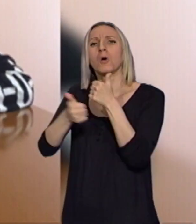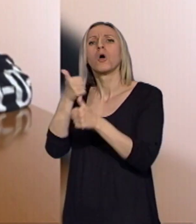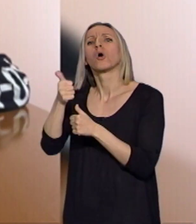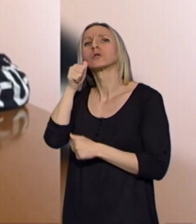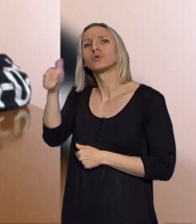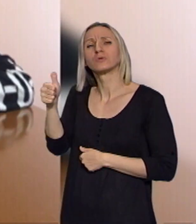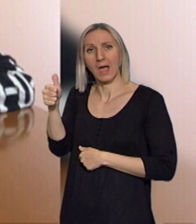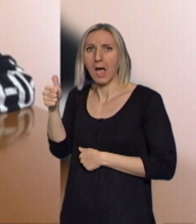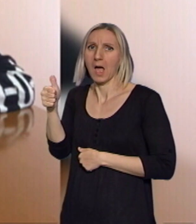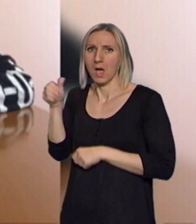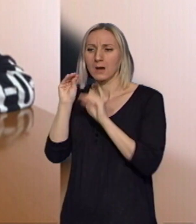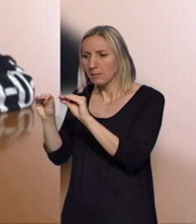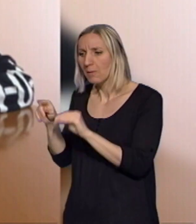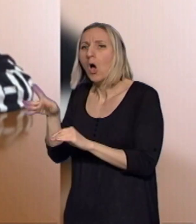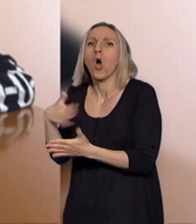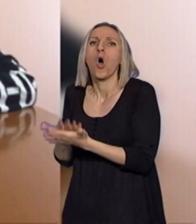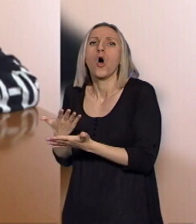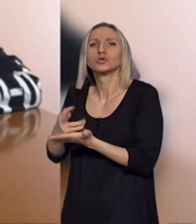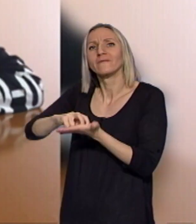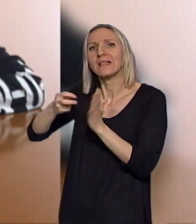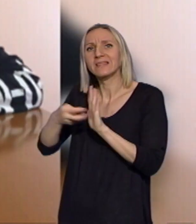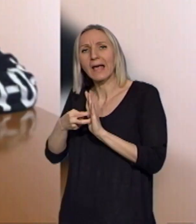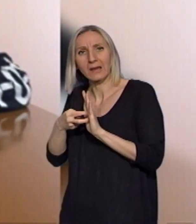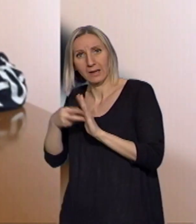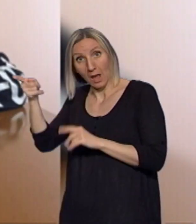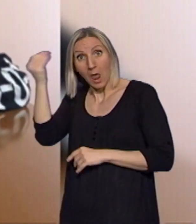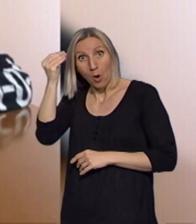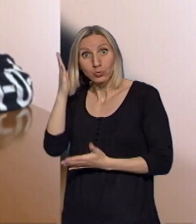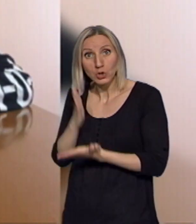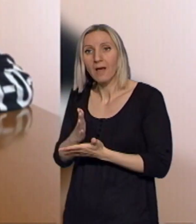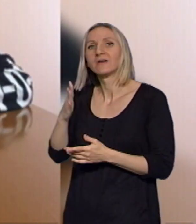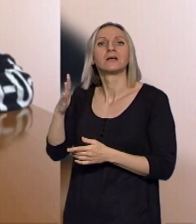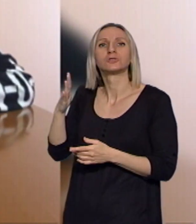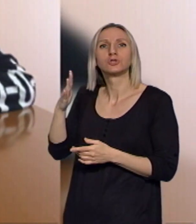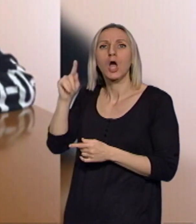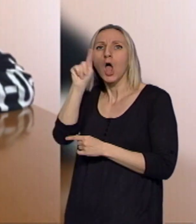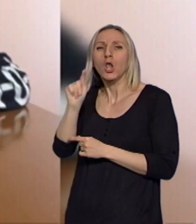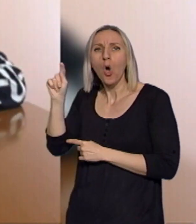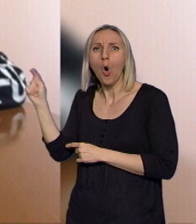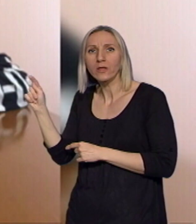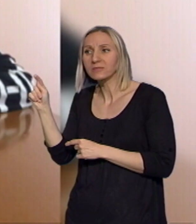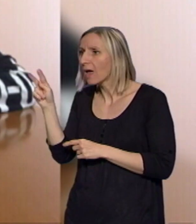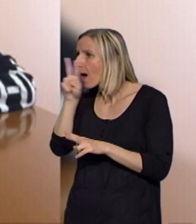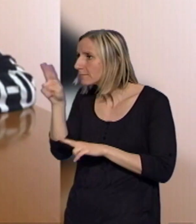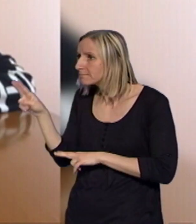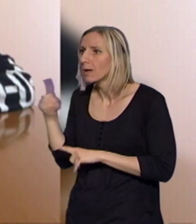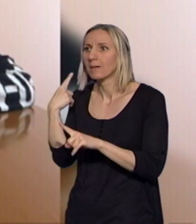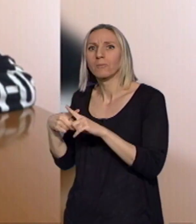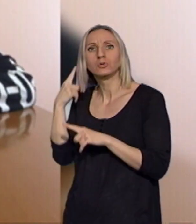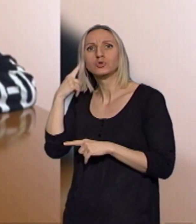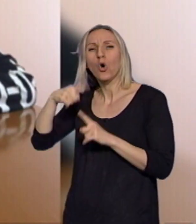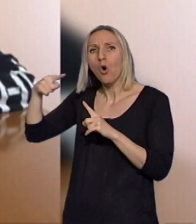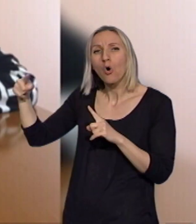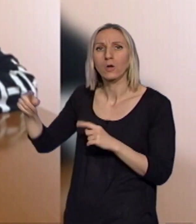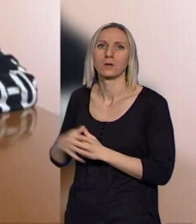dana dok nije savladala neke osnovne tehnike sviranja i čitanje note i tonova. Ideja od samog početka bila je